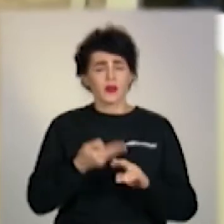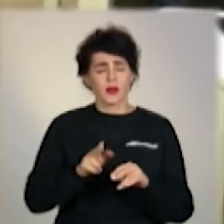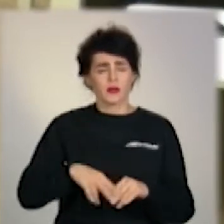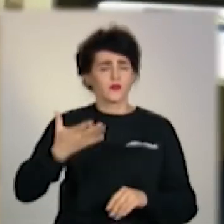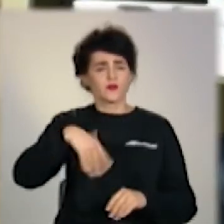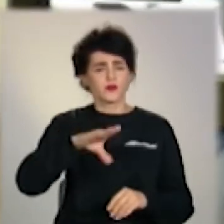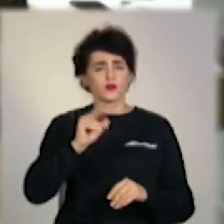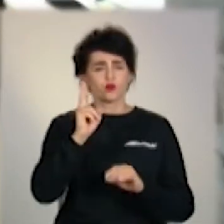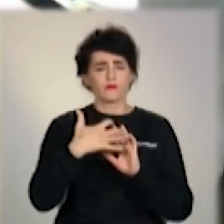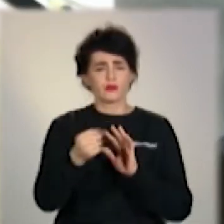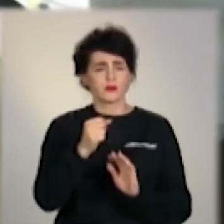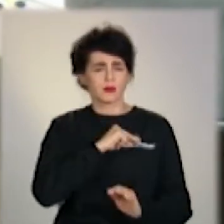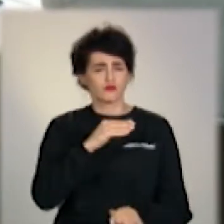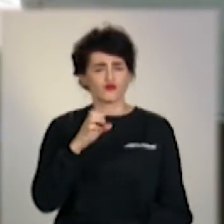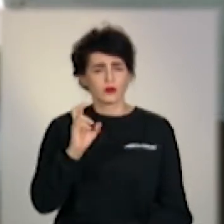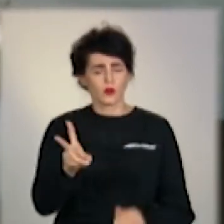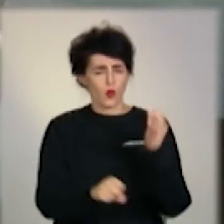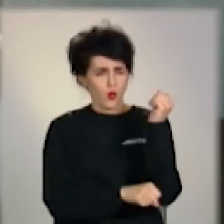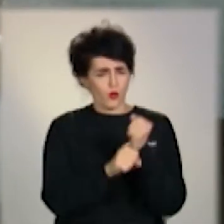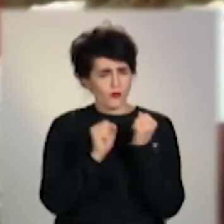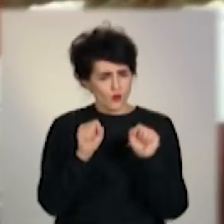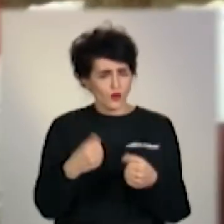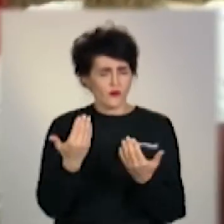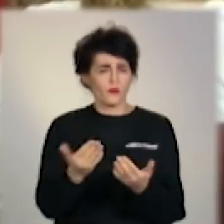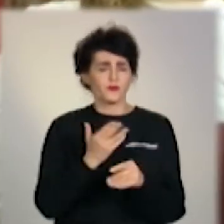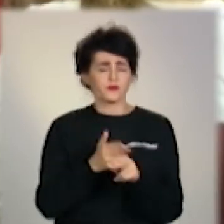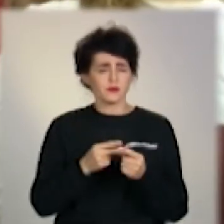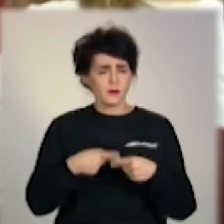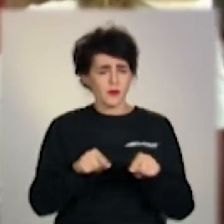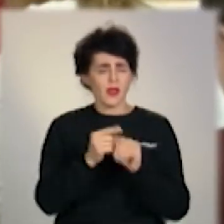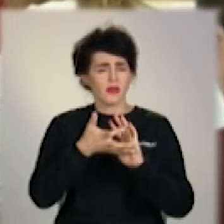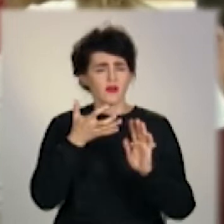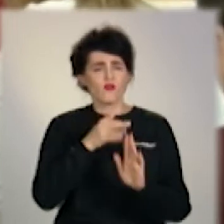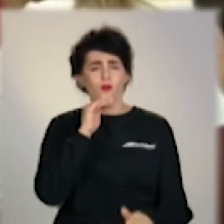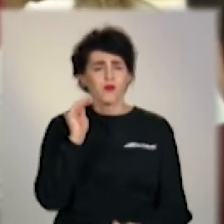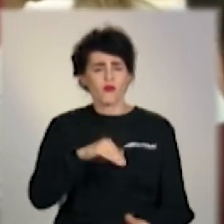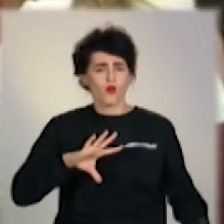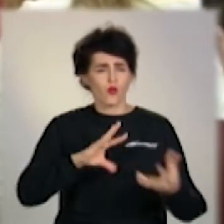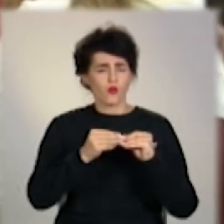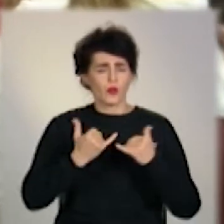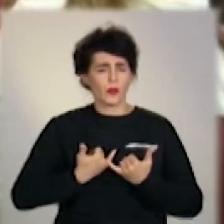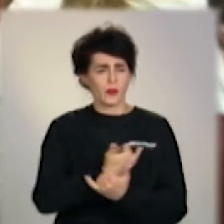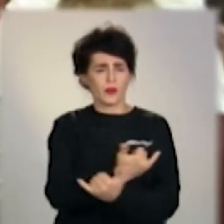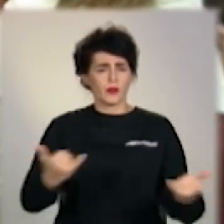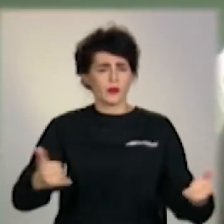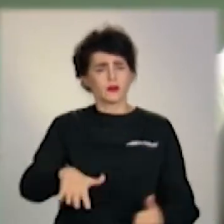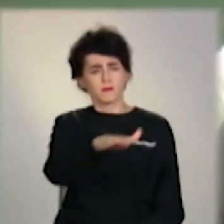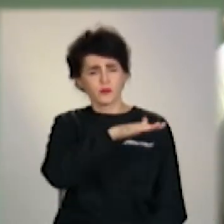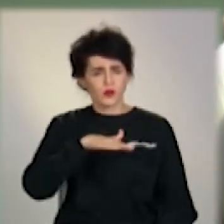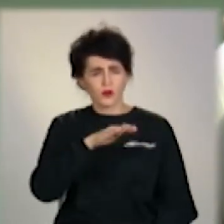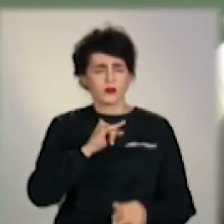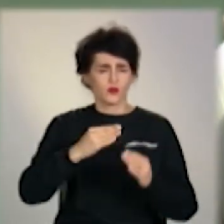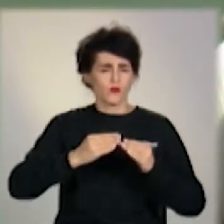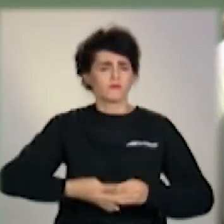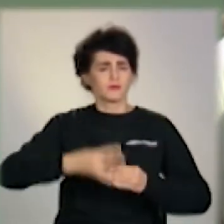взяти на роботу до ЖЕКів комунальниками. В установах не вистачає фахівців із комплексного обслуговування будівель і територій. На